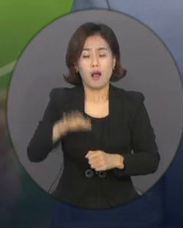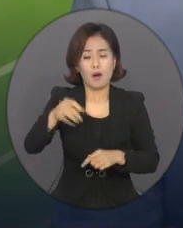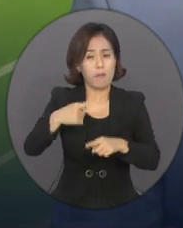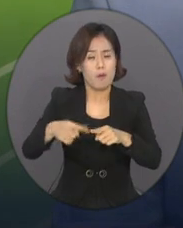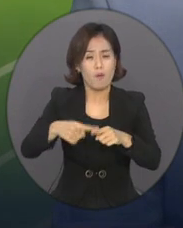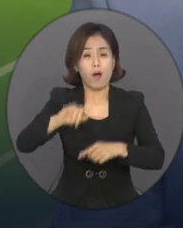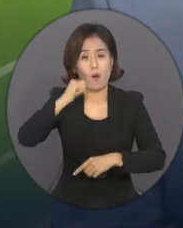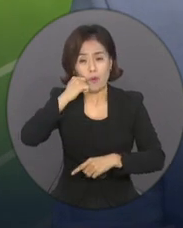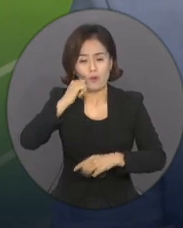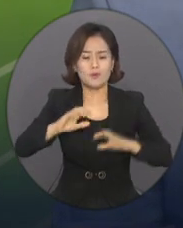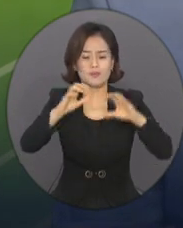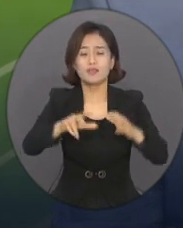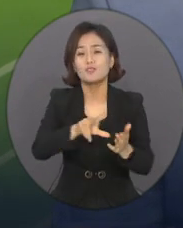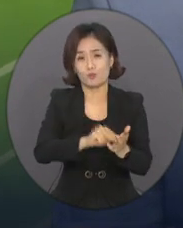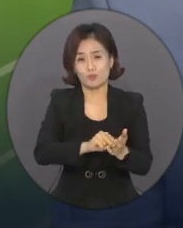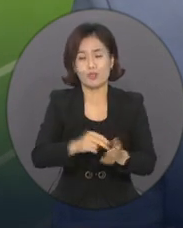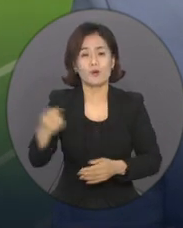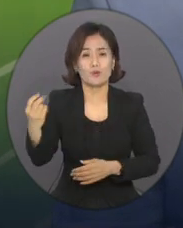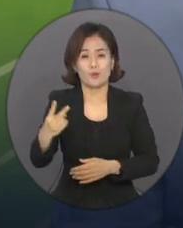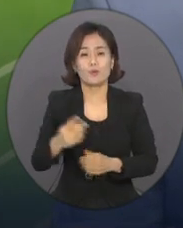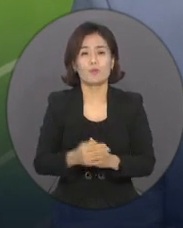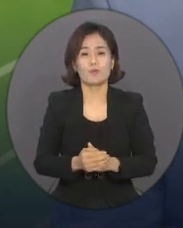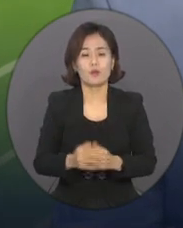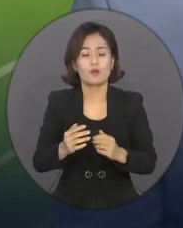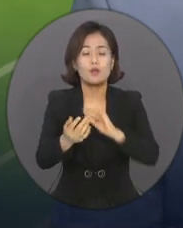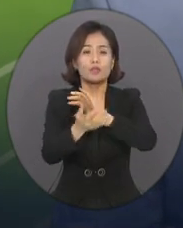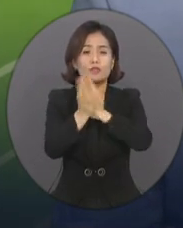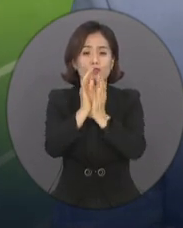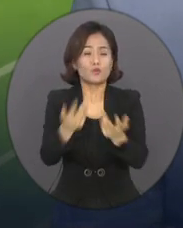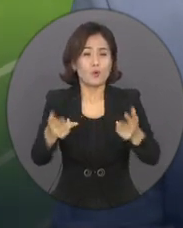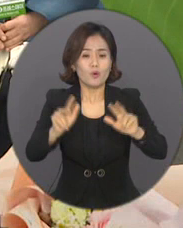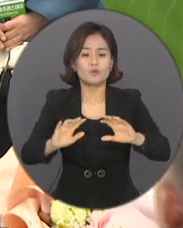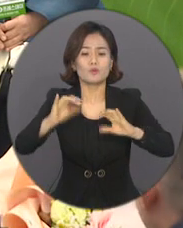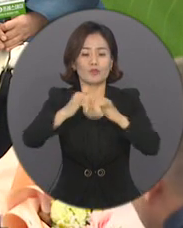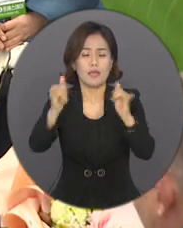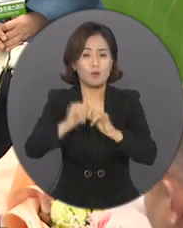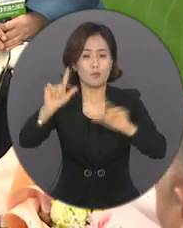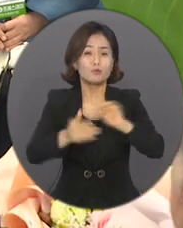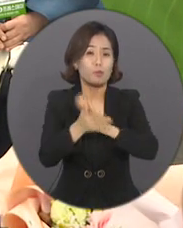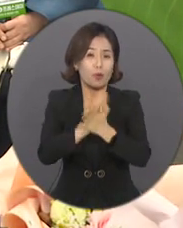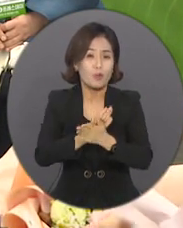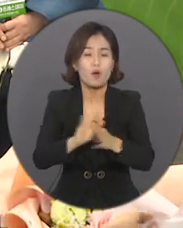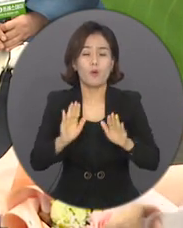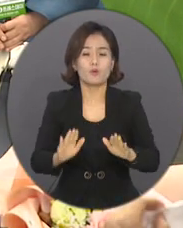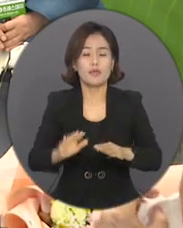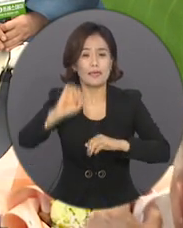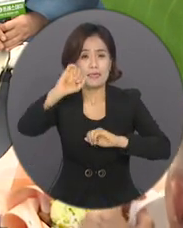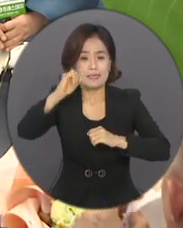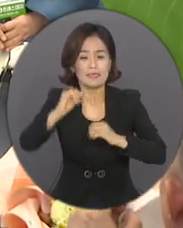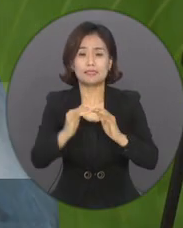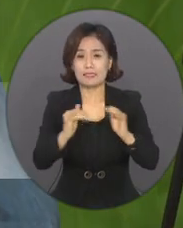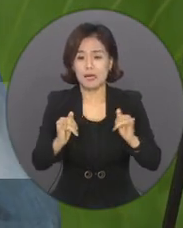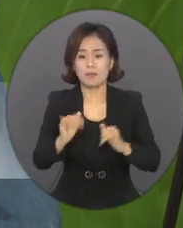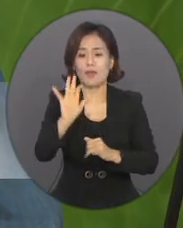큰 세계적인 담론이고요. 두 번째는 정원은 사회 구조를 변화시킵니다. 오늘 행사에서는 이탈리아 출신